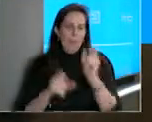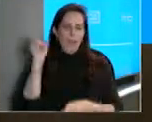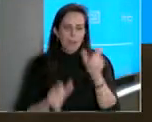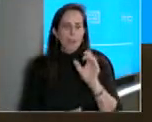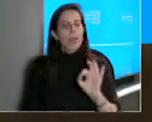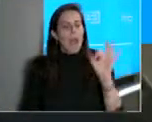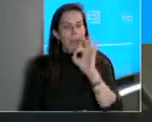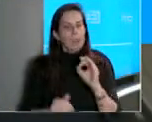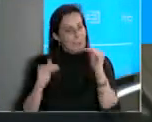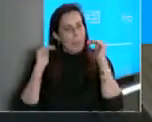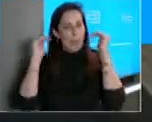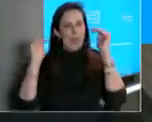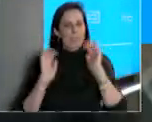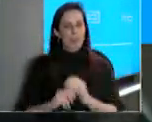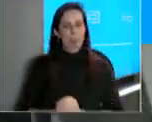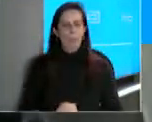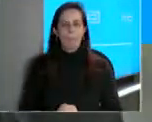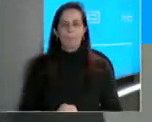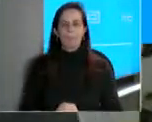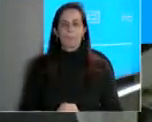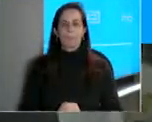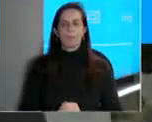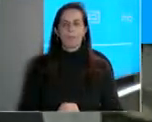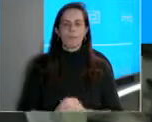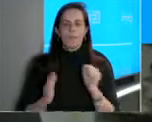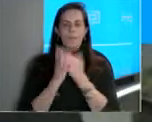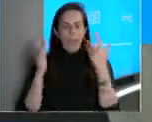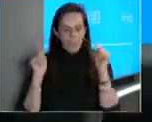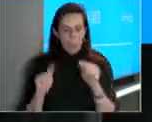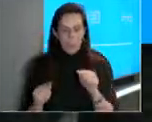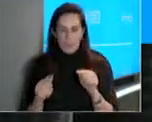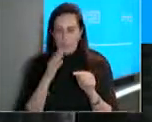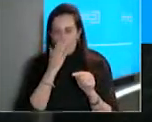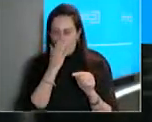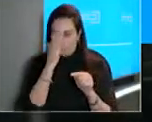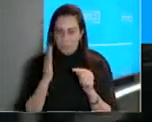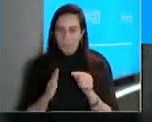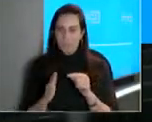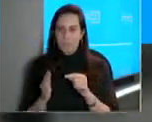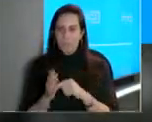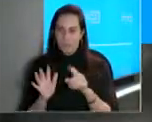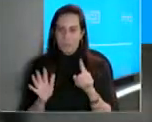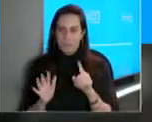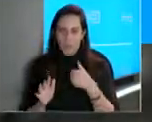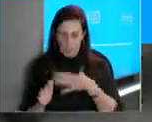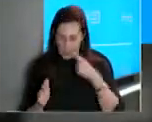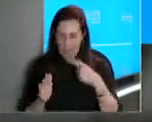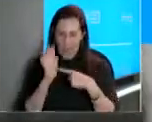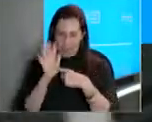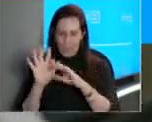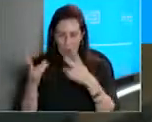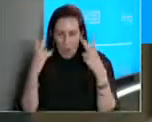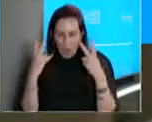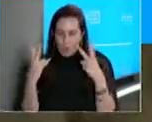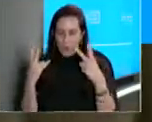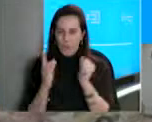עדיין ברמה יחסית גבוהה. והעיתון הזה, רק להמחיש את החשיבות